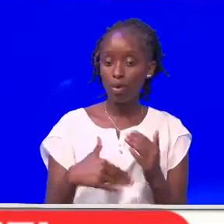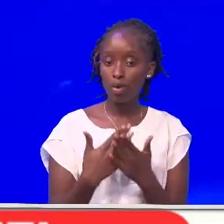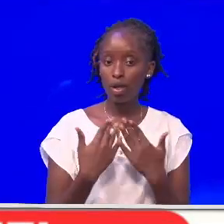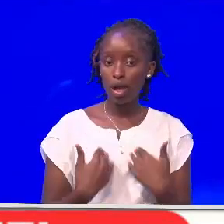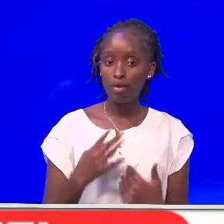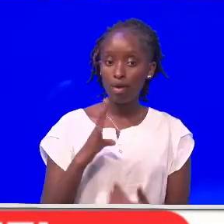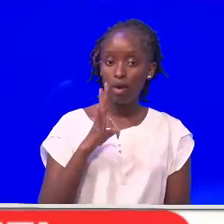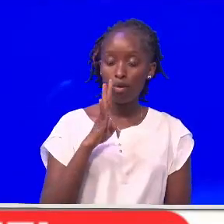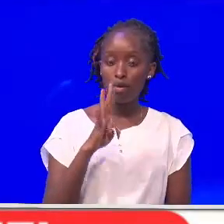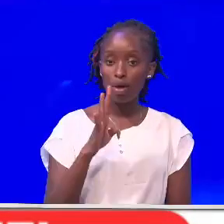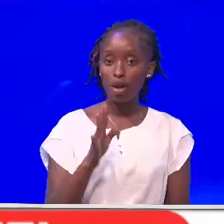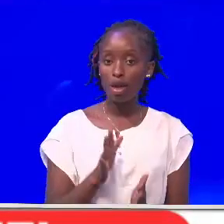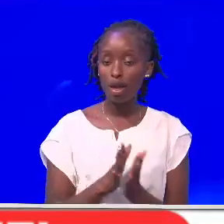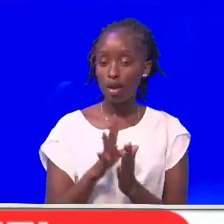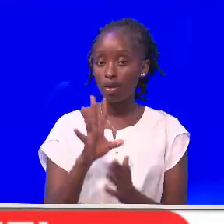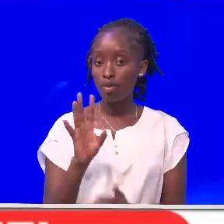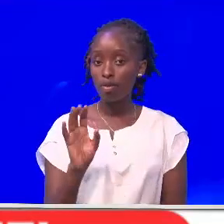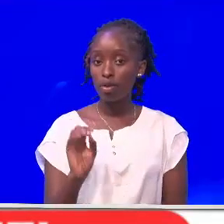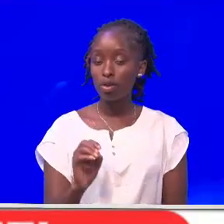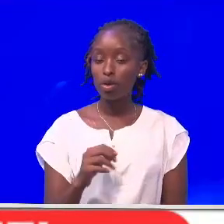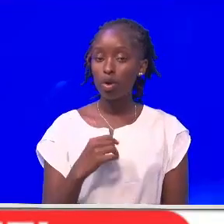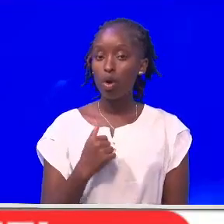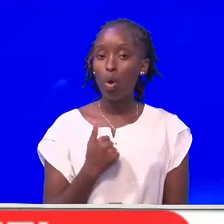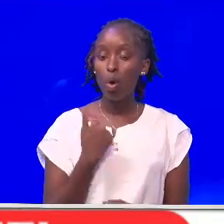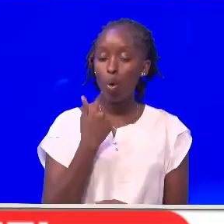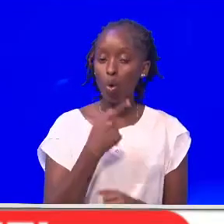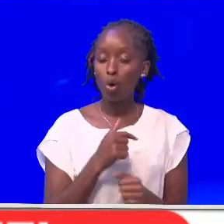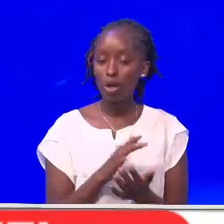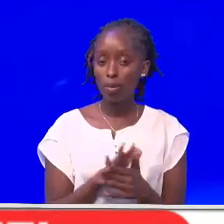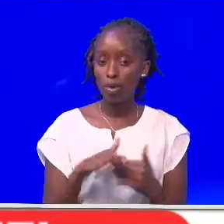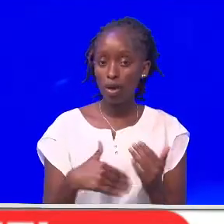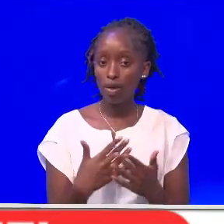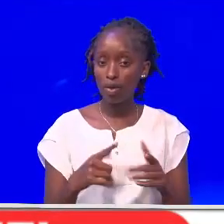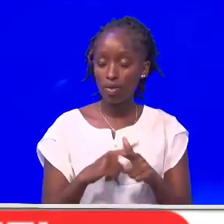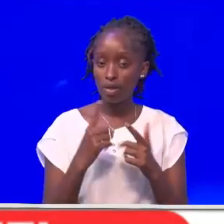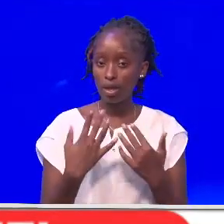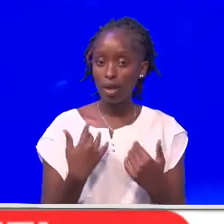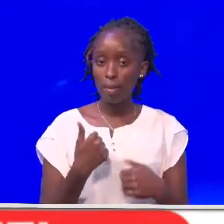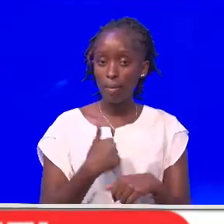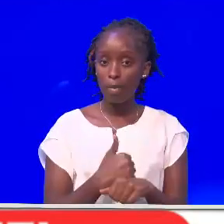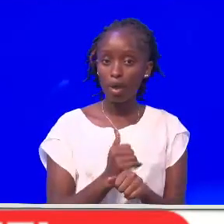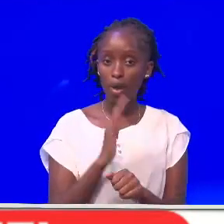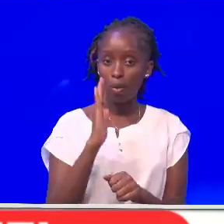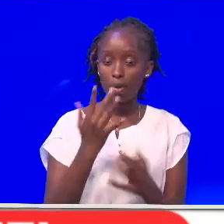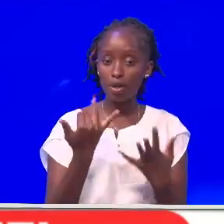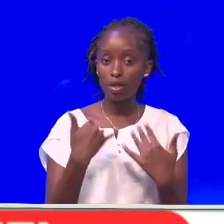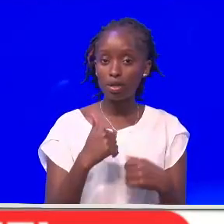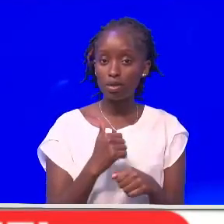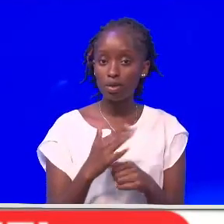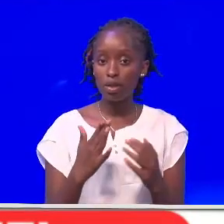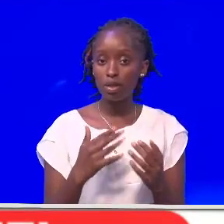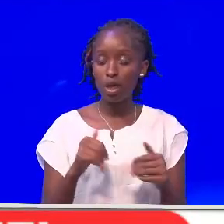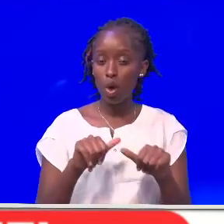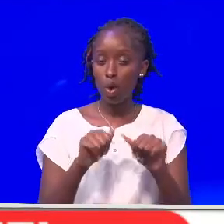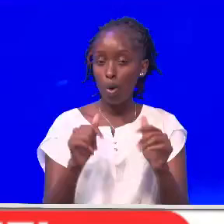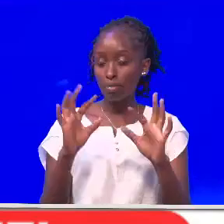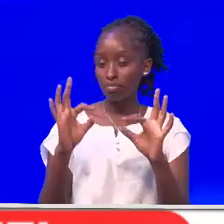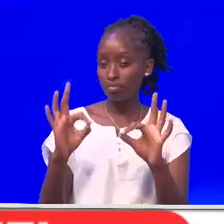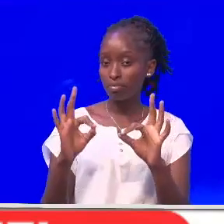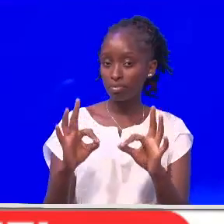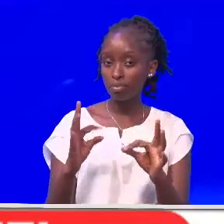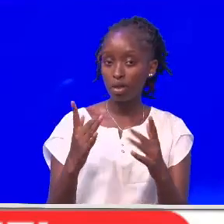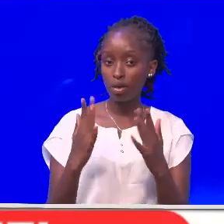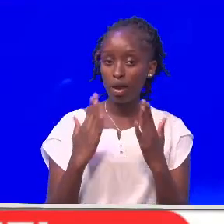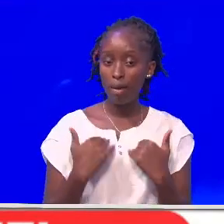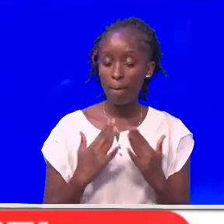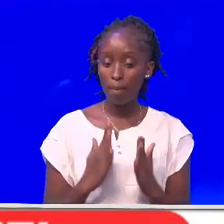244 waliopitia mafunzo ya miezi mitatu na itakayowawezesha kuhudumu kikamilifu. Mwanahabari wetu Isaac Famba